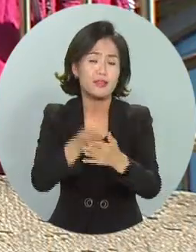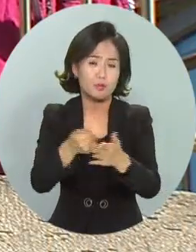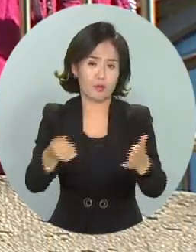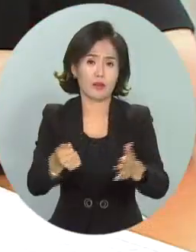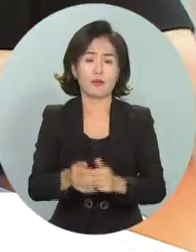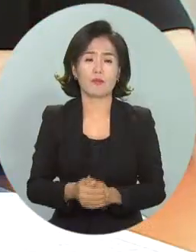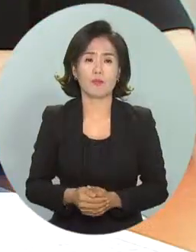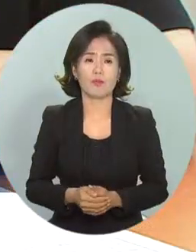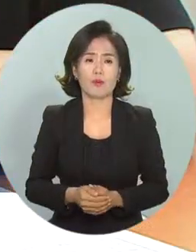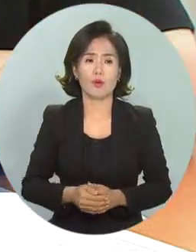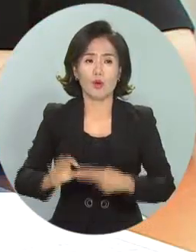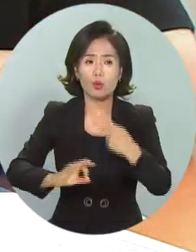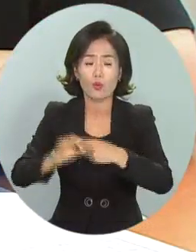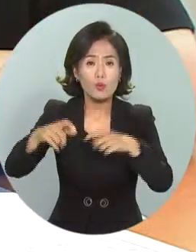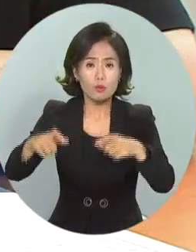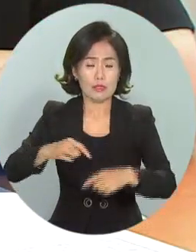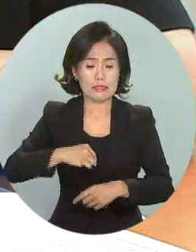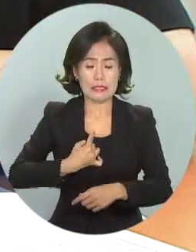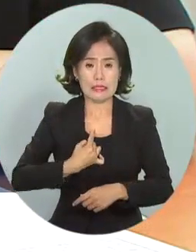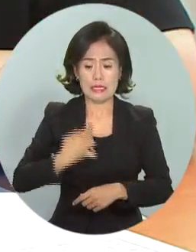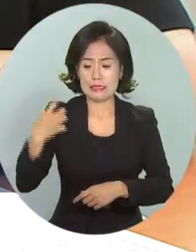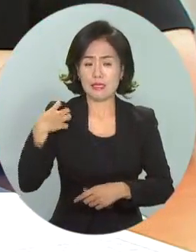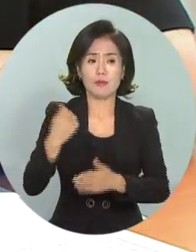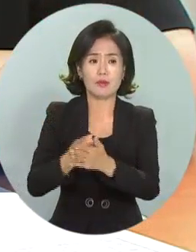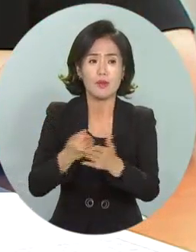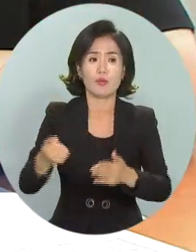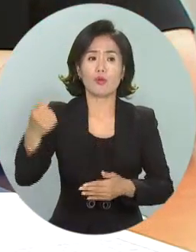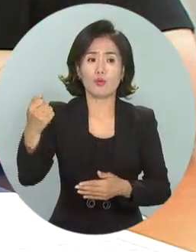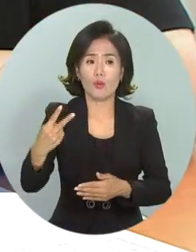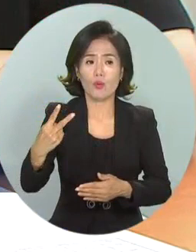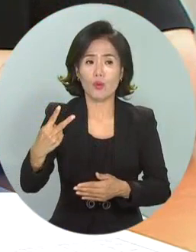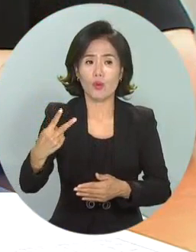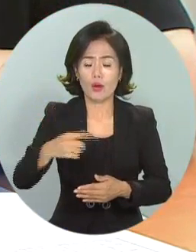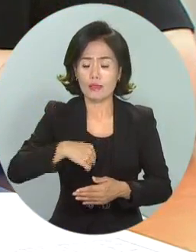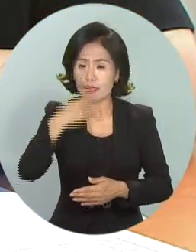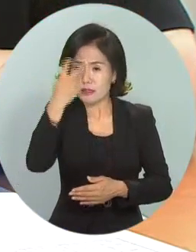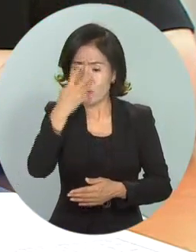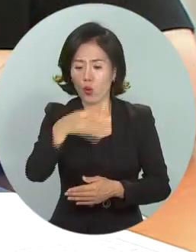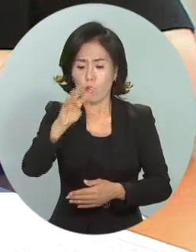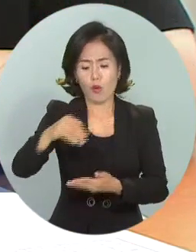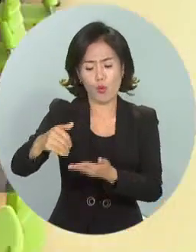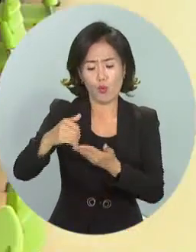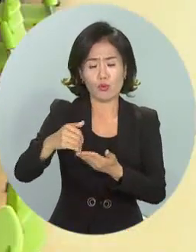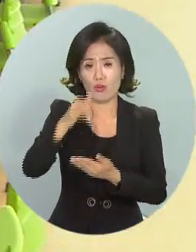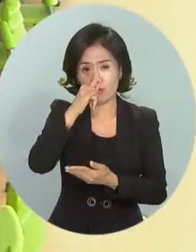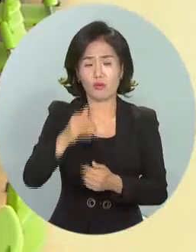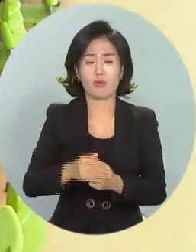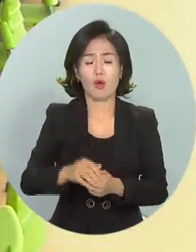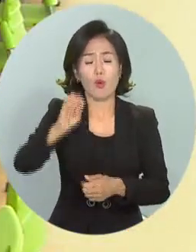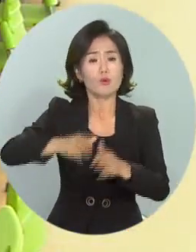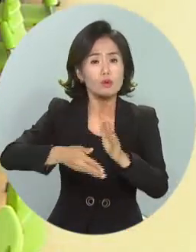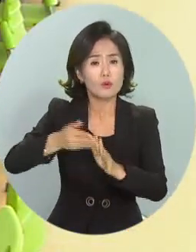때문입니다 구에서도 또 자기네들 가나이다 보니까 또 자체 정검지 이런 것들을 요청을 해서